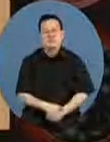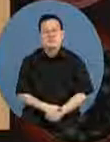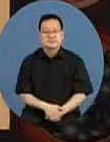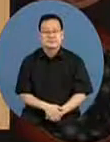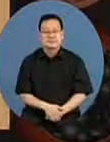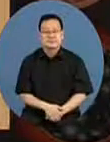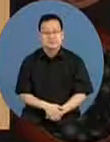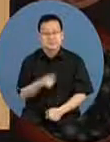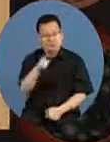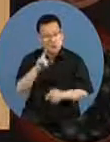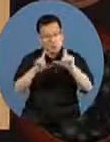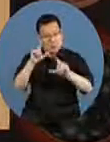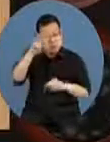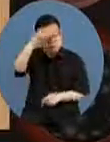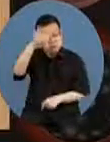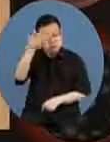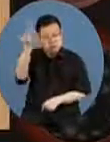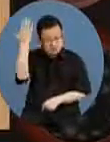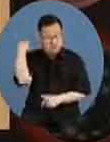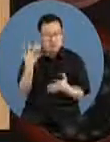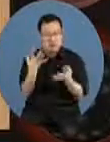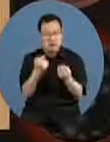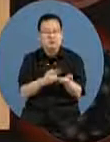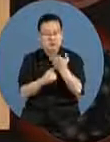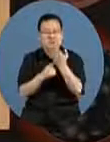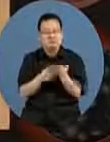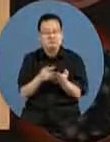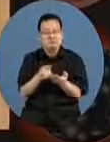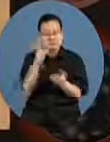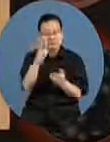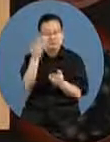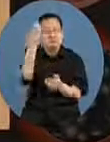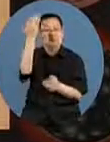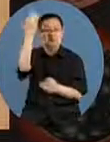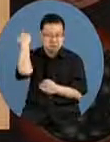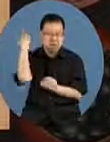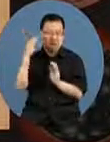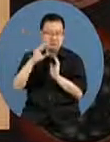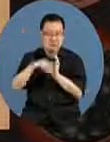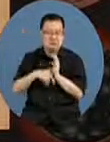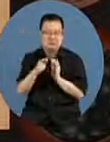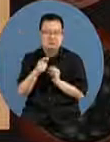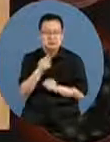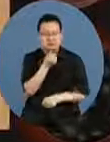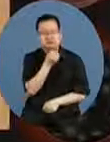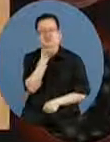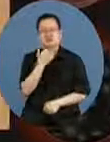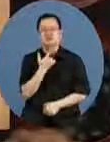일단 저 모양은 예전에 많이 나왔던, 한때 유행했던 정석이었습니다.